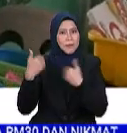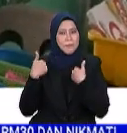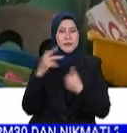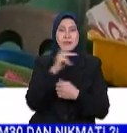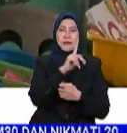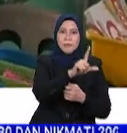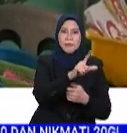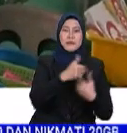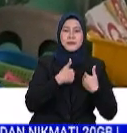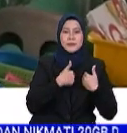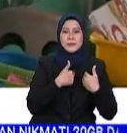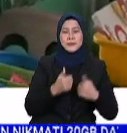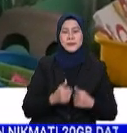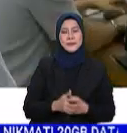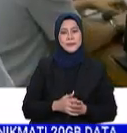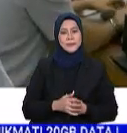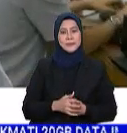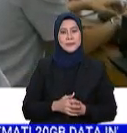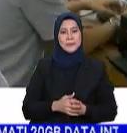ada.